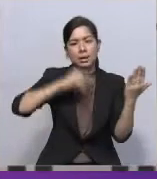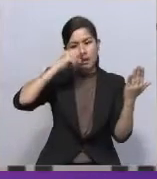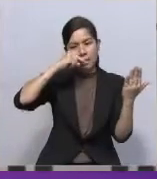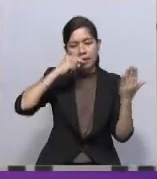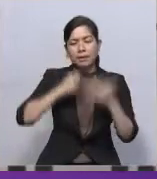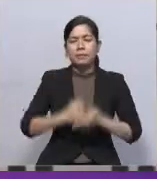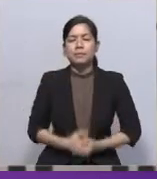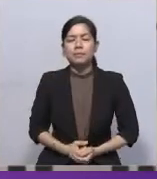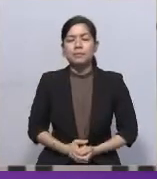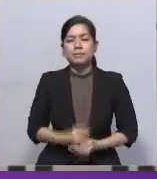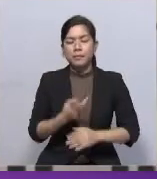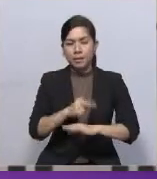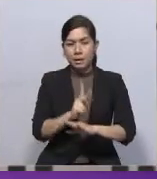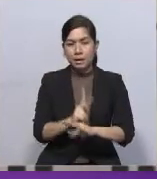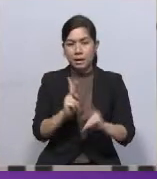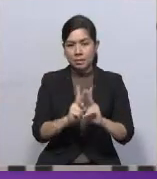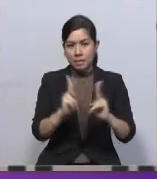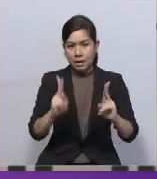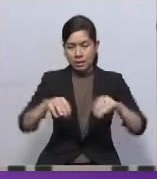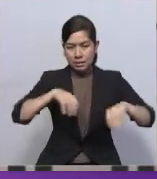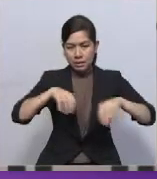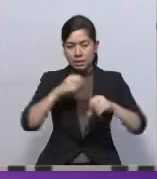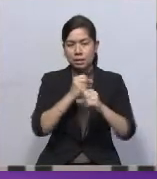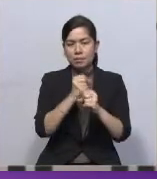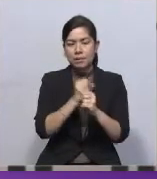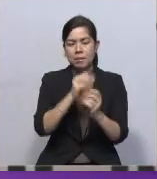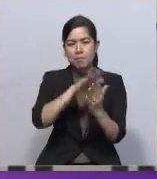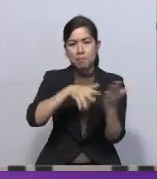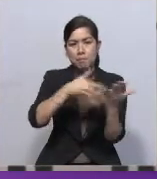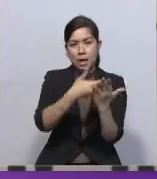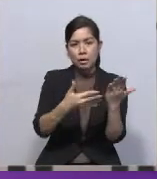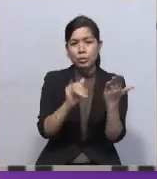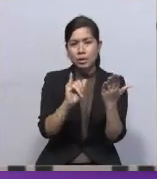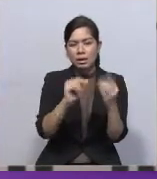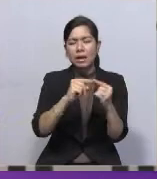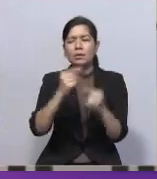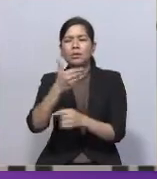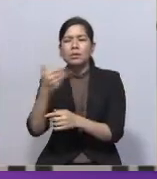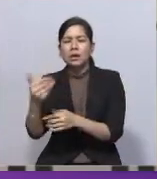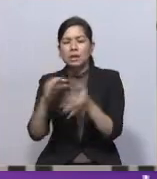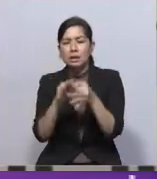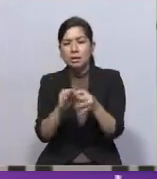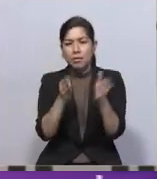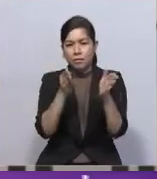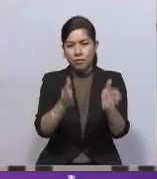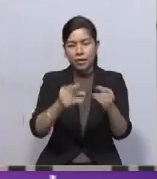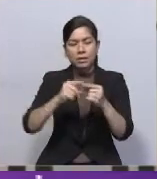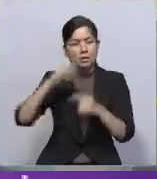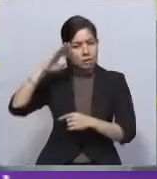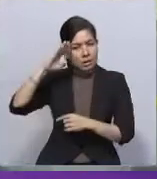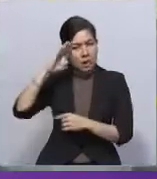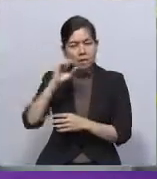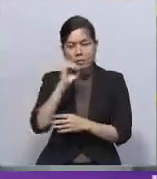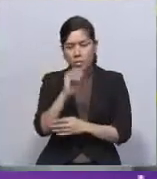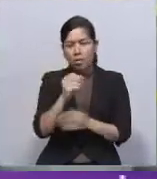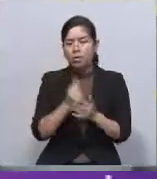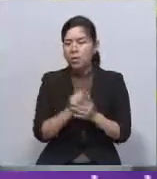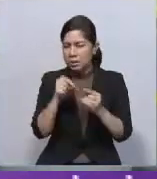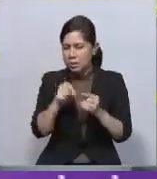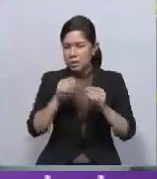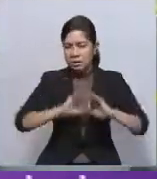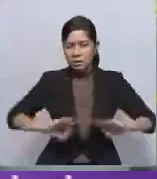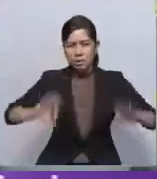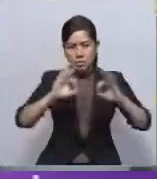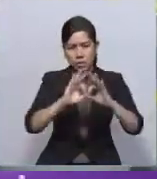ลเอกวงพงษ์สง่าเนตรประธานกรรมการจัดทำยุทธศาสตร์ชาติด้านความมั่นคงเปิดเผยว่าการขับเคลื่อนด้านความมั่นคงถือเป็นเรื่องพื้นฐ